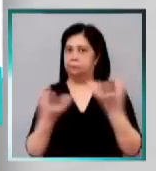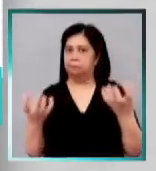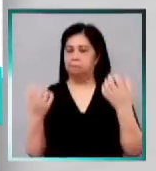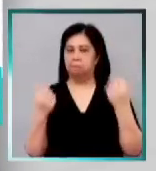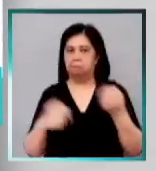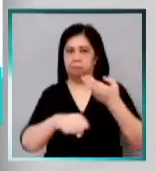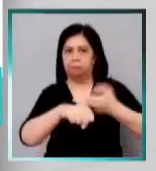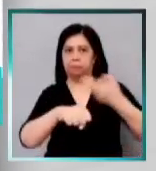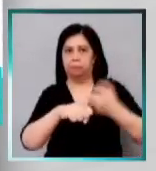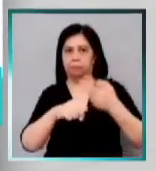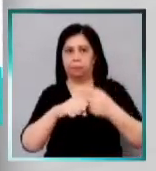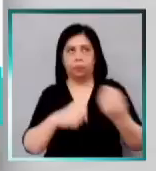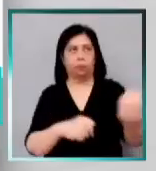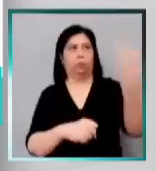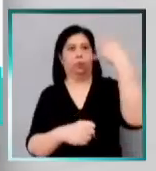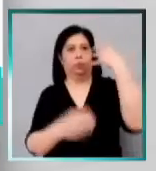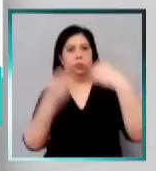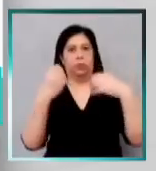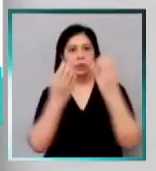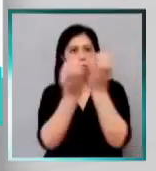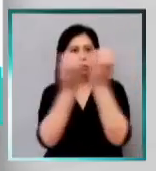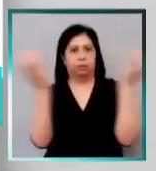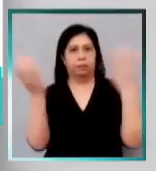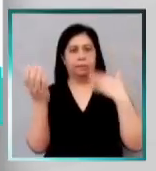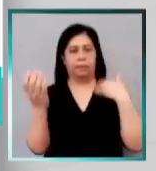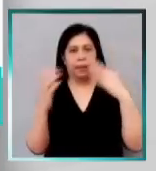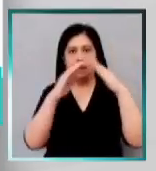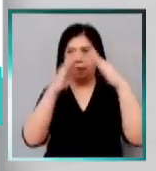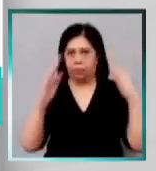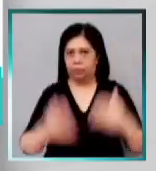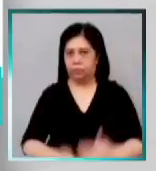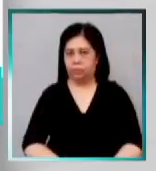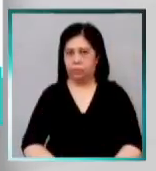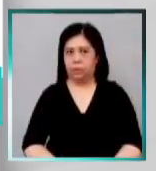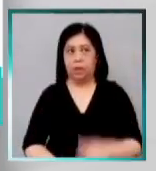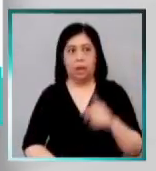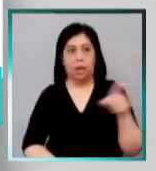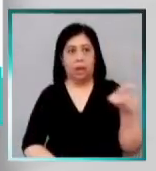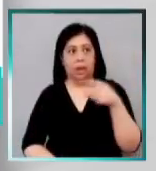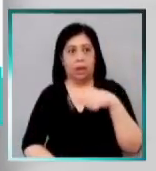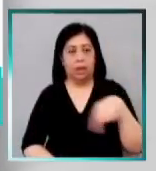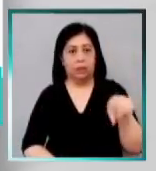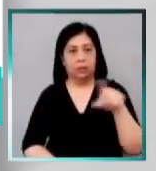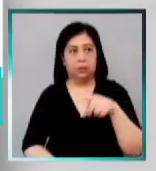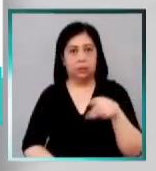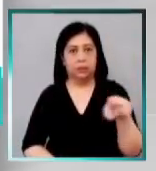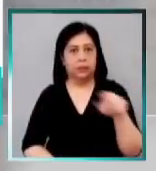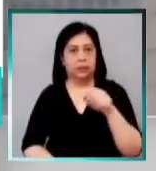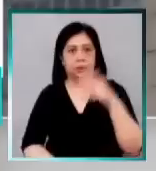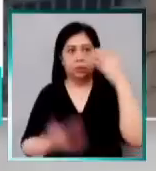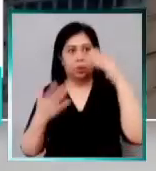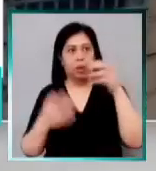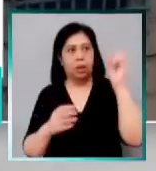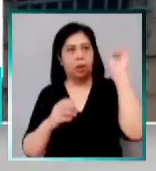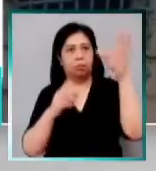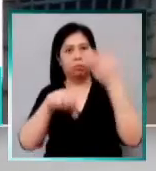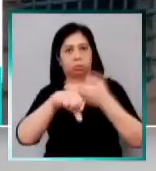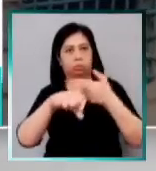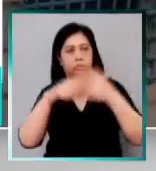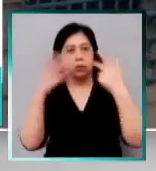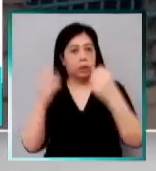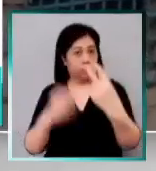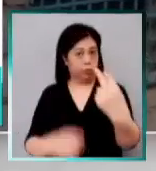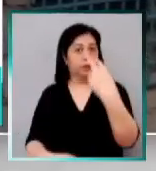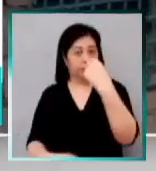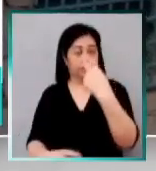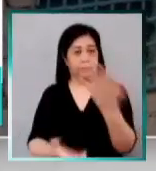napapunta sa gutter ng bahay po. Okay. At yung pagsuntok po, hindi ko po alam dahil kung matitili po ninyo, pag